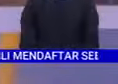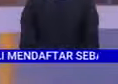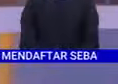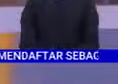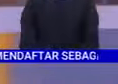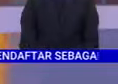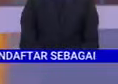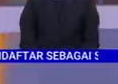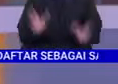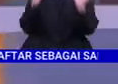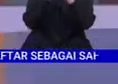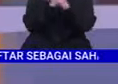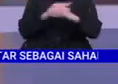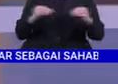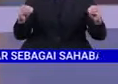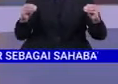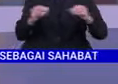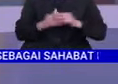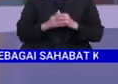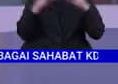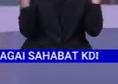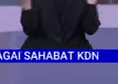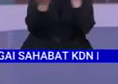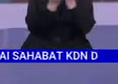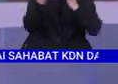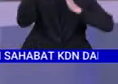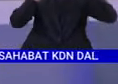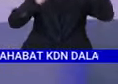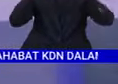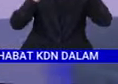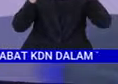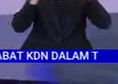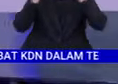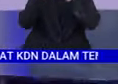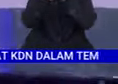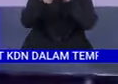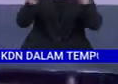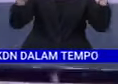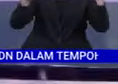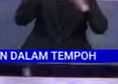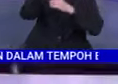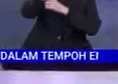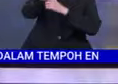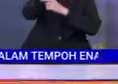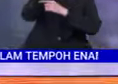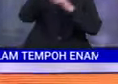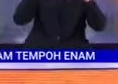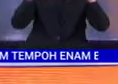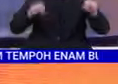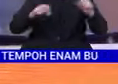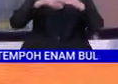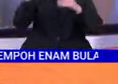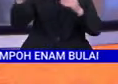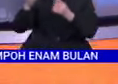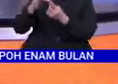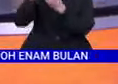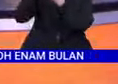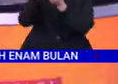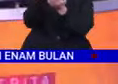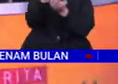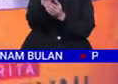cicak kecoa bumi kenyalang warga Malaysia di negeri itu menyambut baik pengumuman kerajaan mengenai kebenaran pengeluaran khas